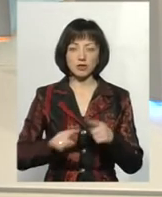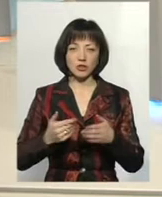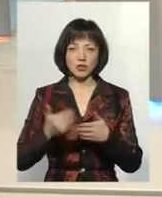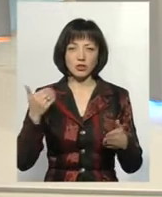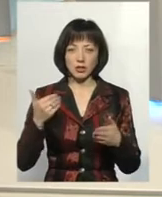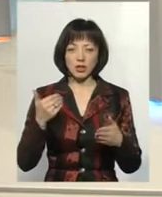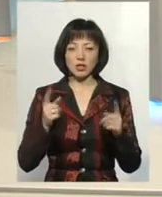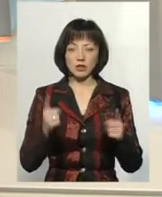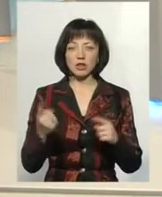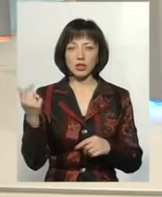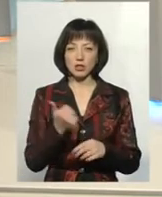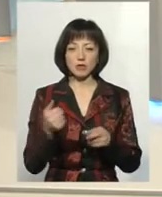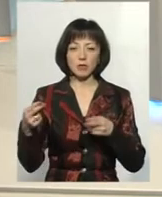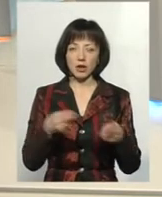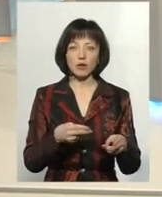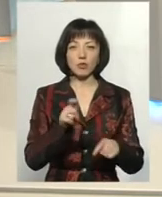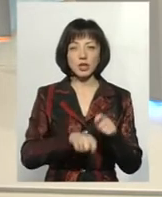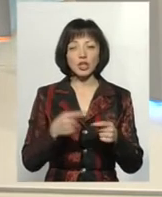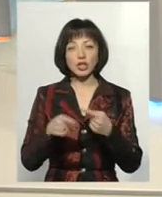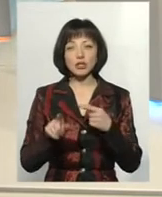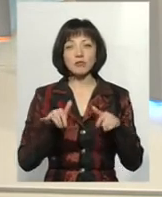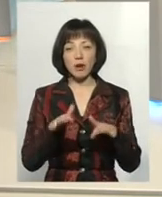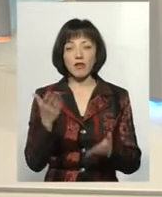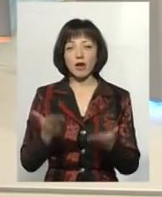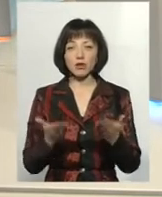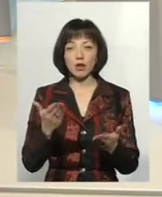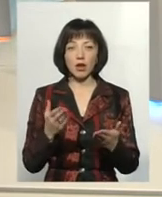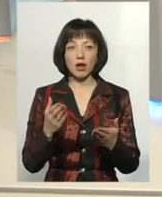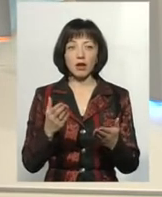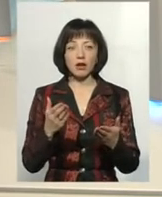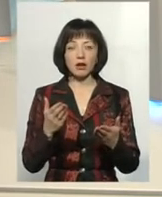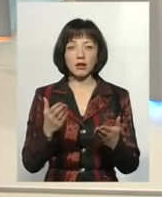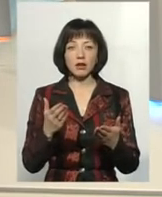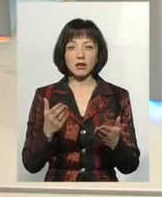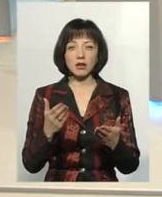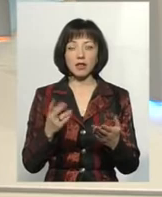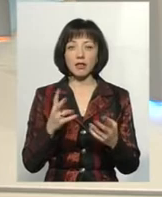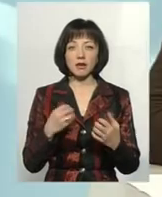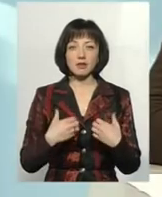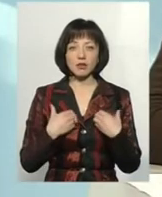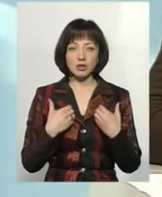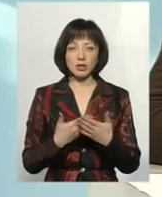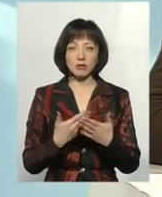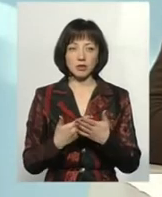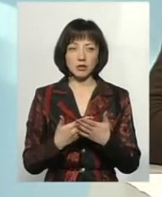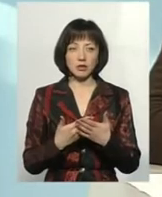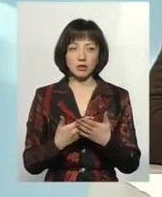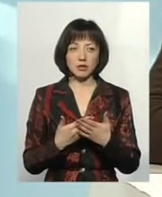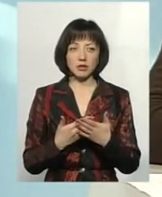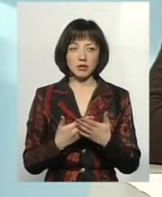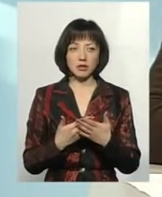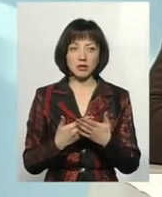звичайно. Наприкінці неділі приїхати обстежити. Інша справа, якщо воно не зовсім вже таке страшне, як на перший як може здаватись,